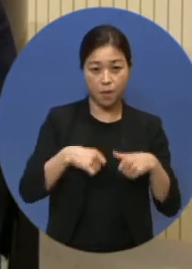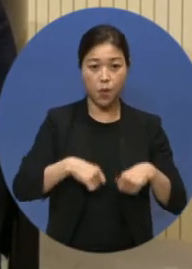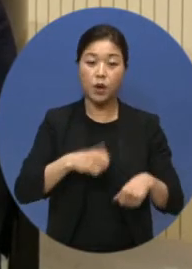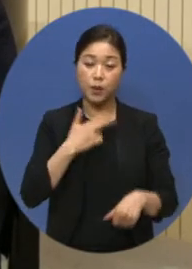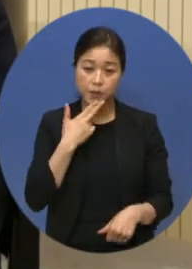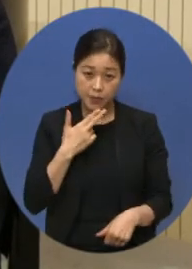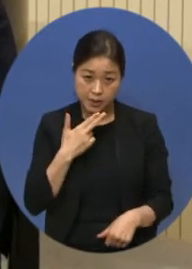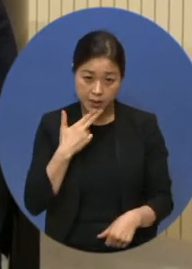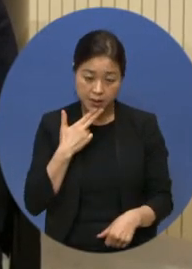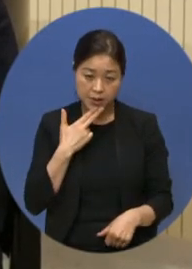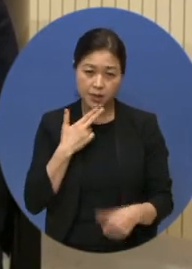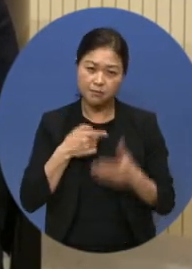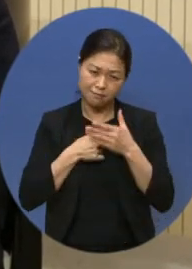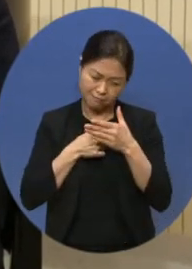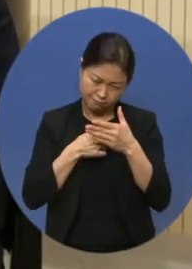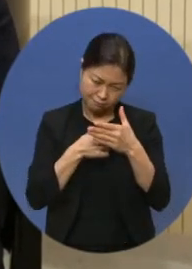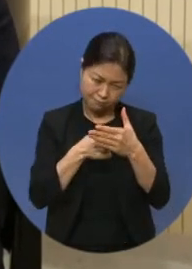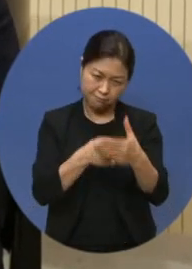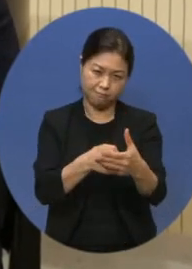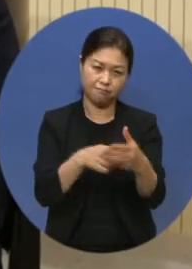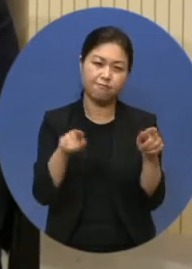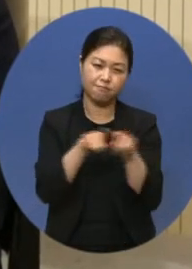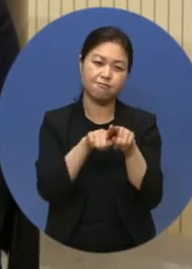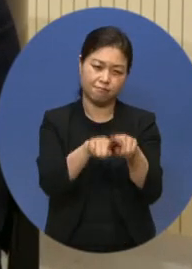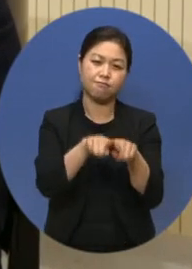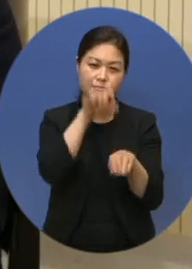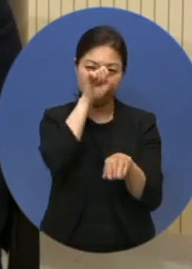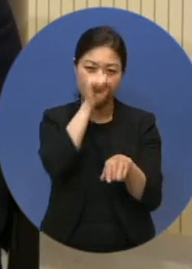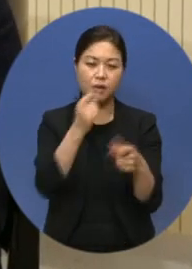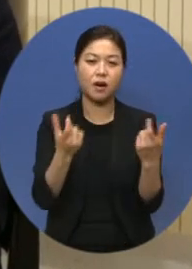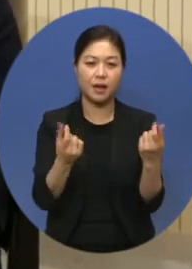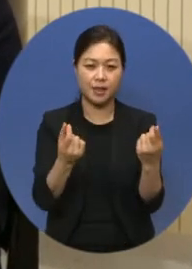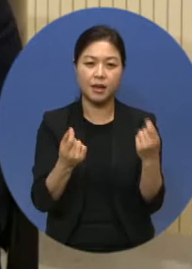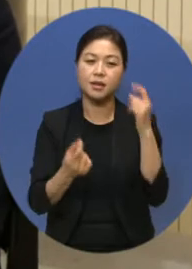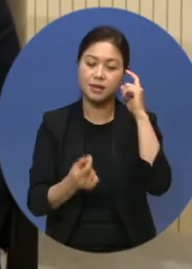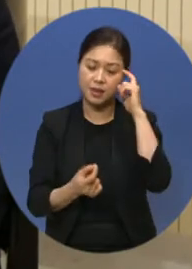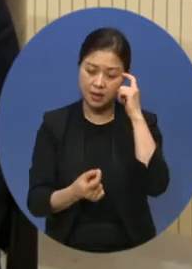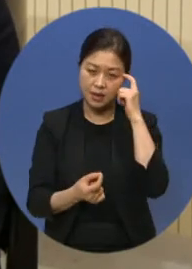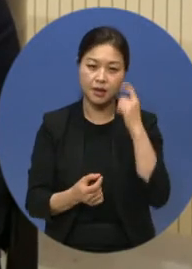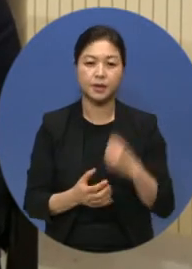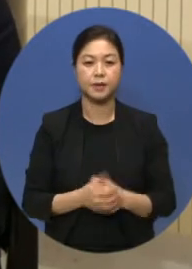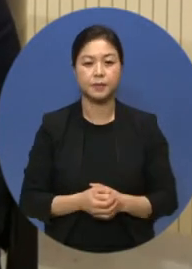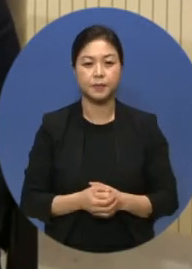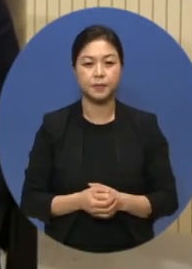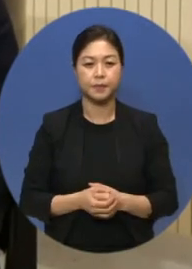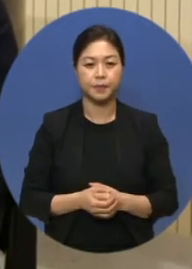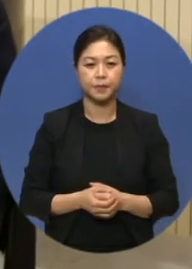않고 함께 한번 끝까지 한번 가봤으면 하는 그런 바람이 있습니다.